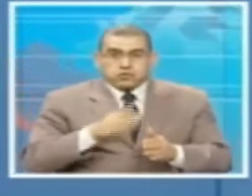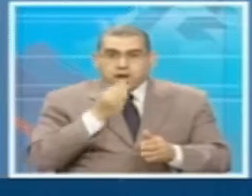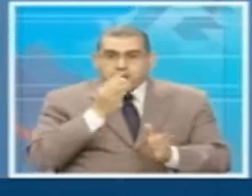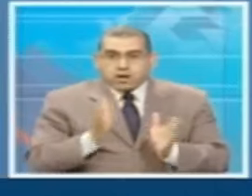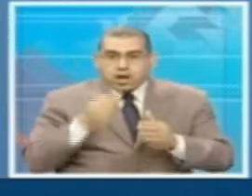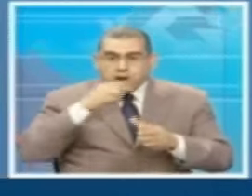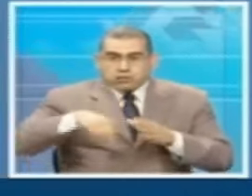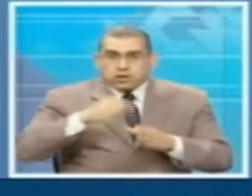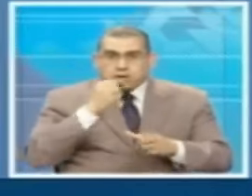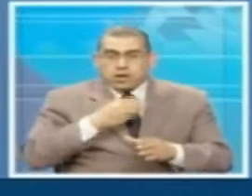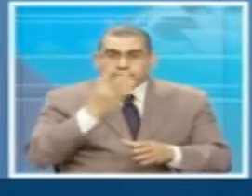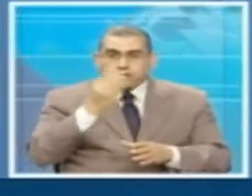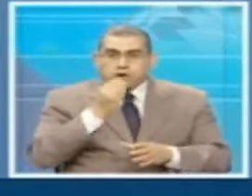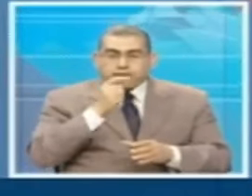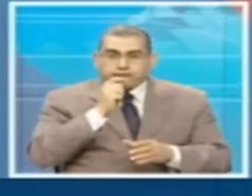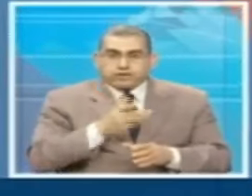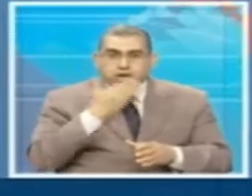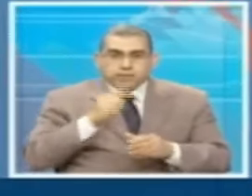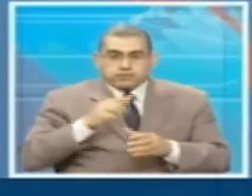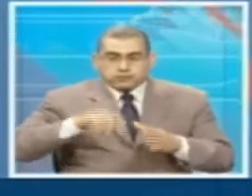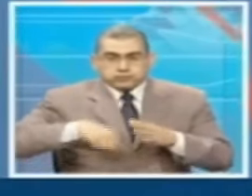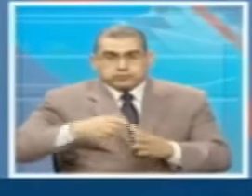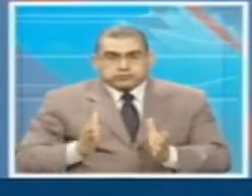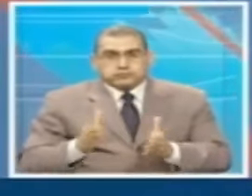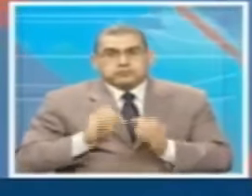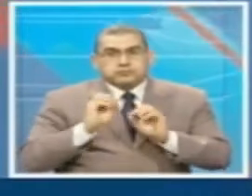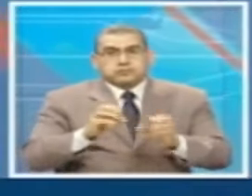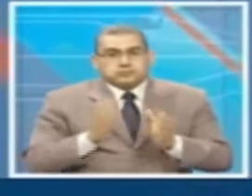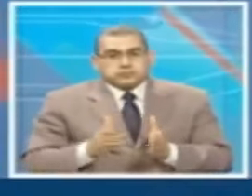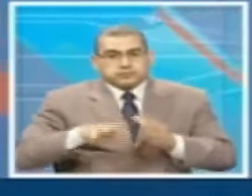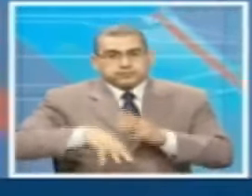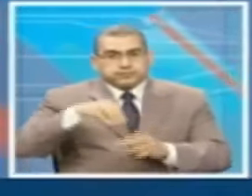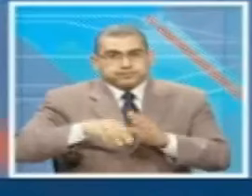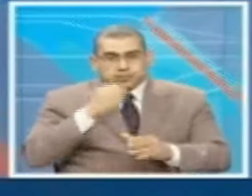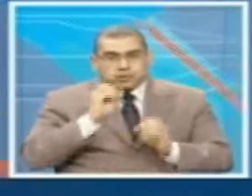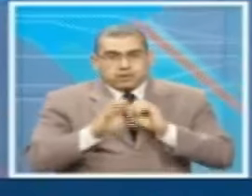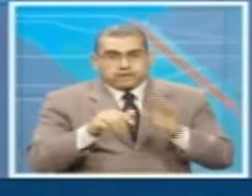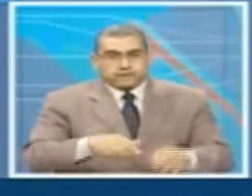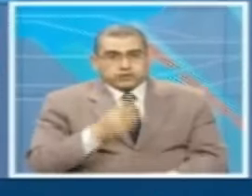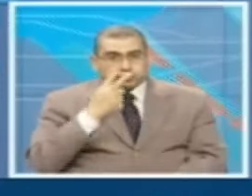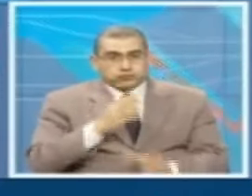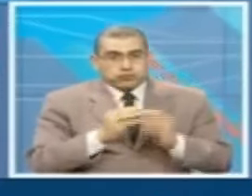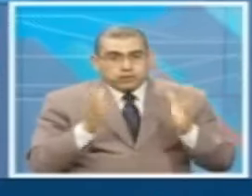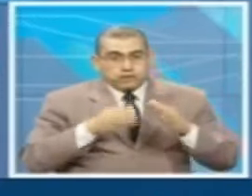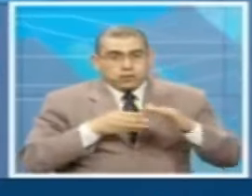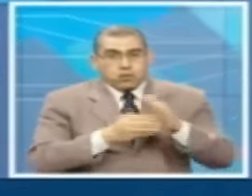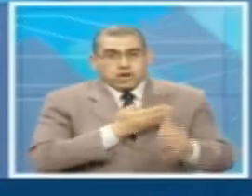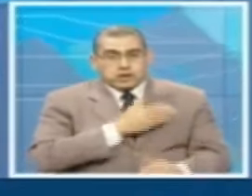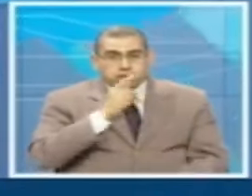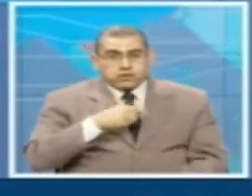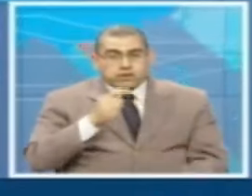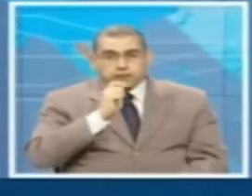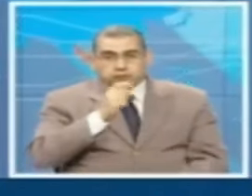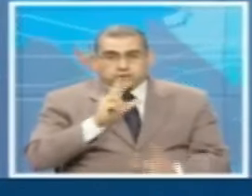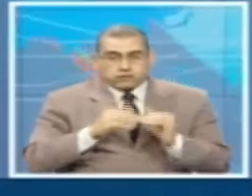وجبات الإفطار والسحور الطازجة وتوزيعها على النازحين الفلسطينيين داخل القطاع. المزيد من التفاصيل والزميل محمد